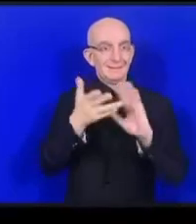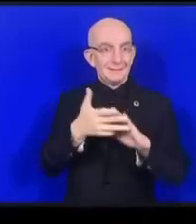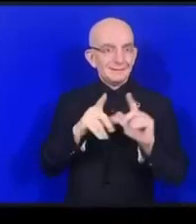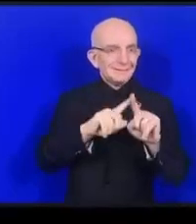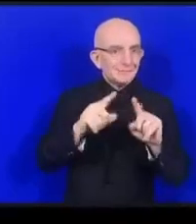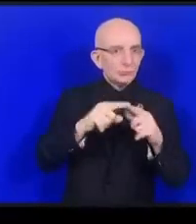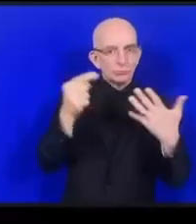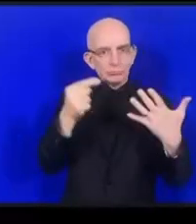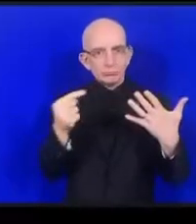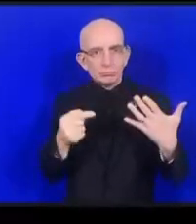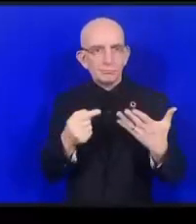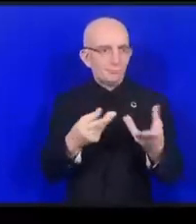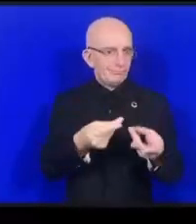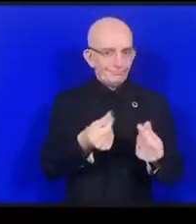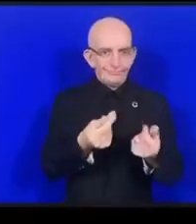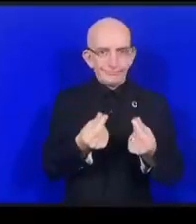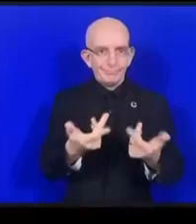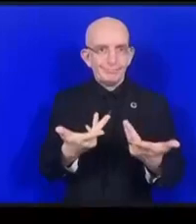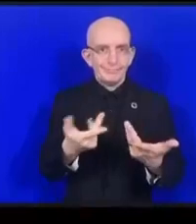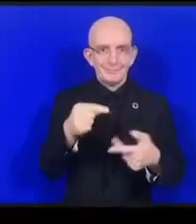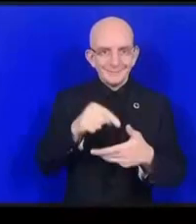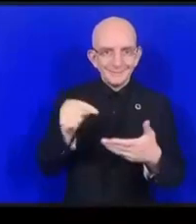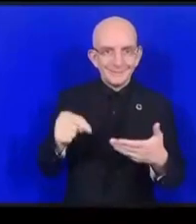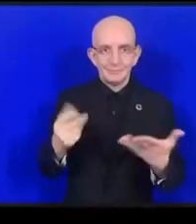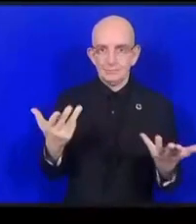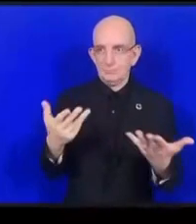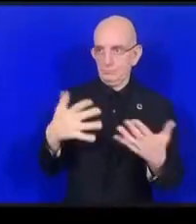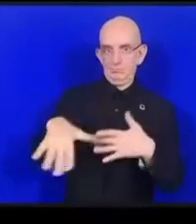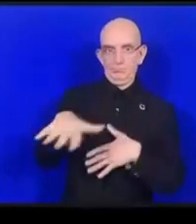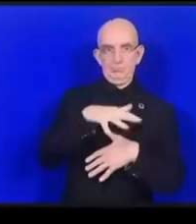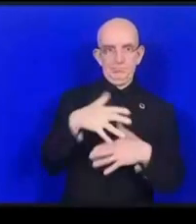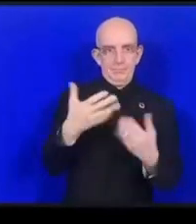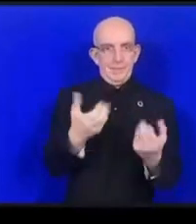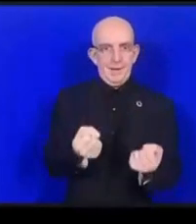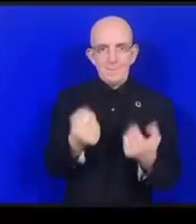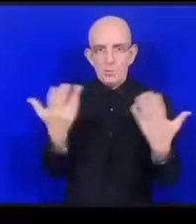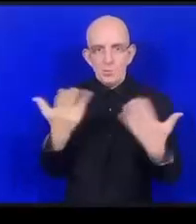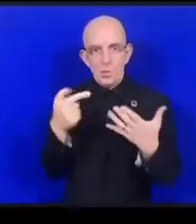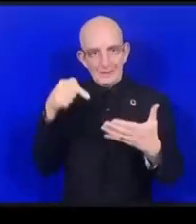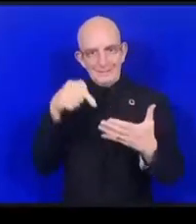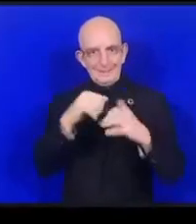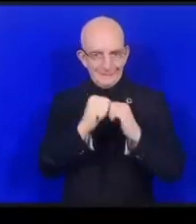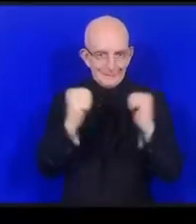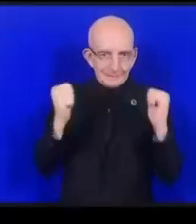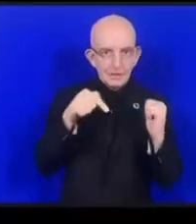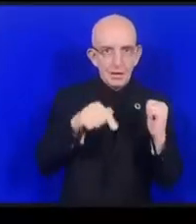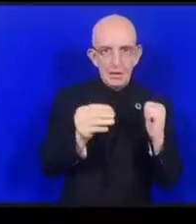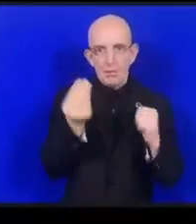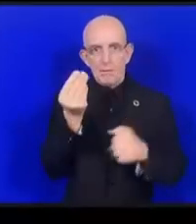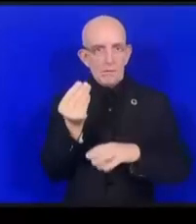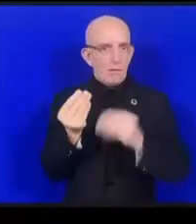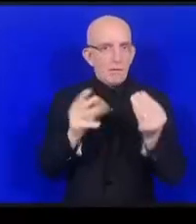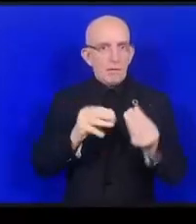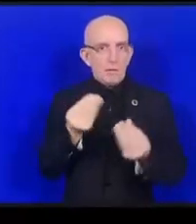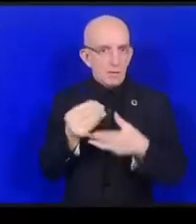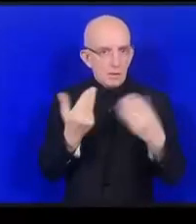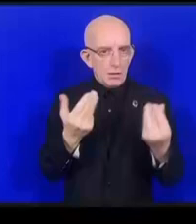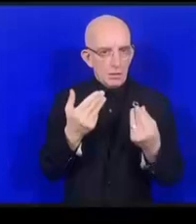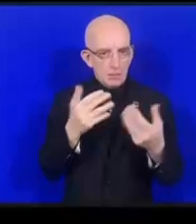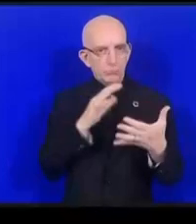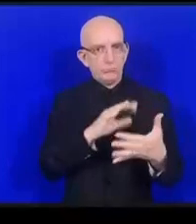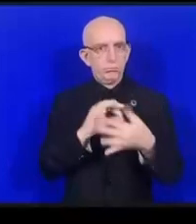городами с людям и с людьми в целом чтобы это всё оставалась при этом с